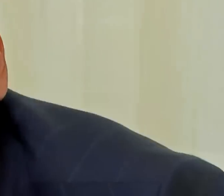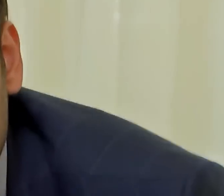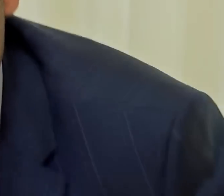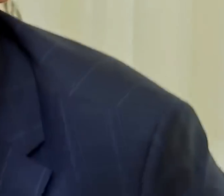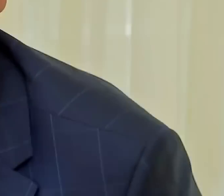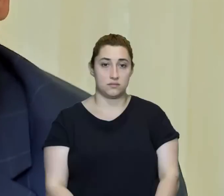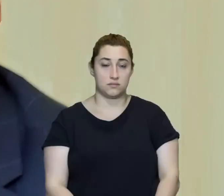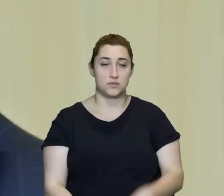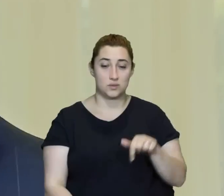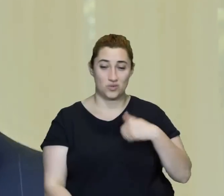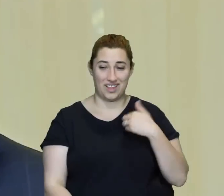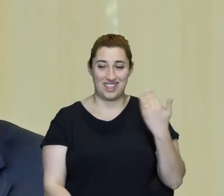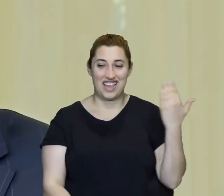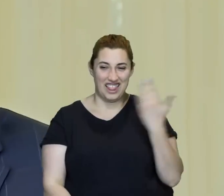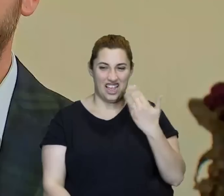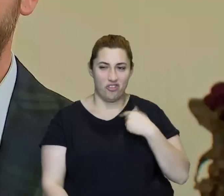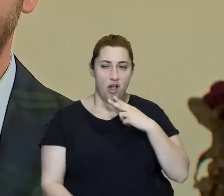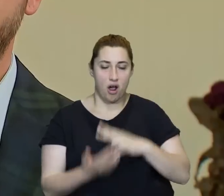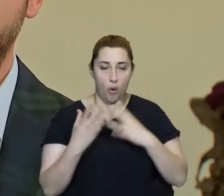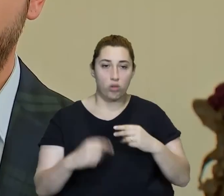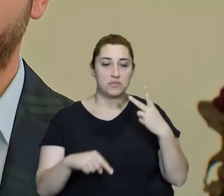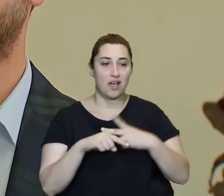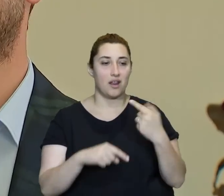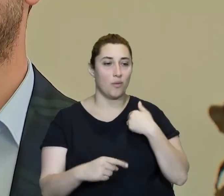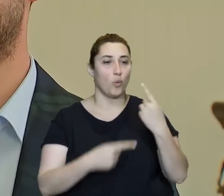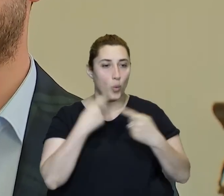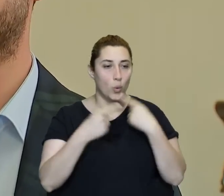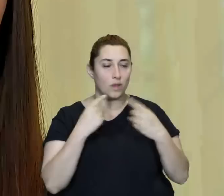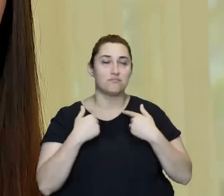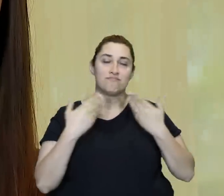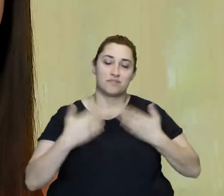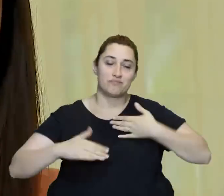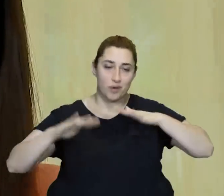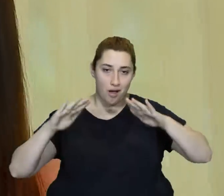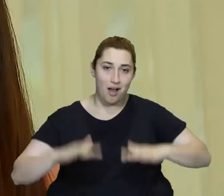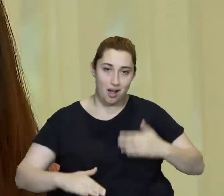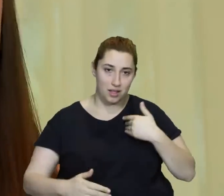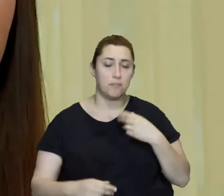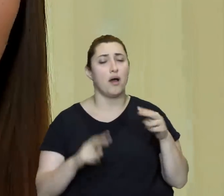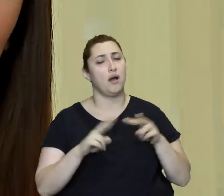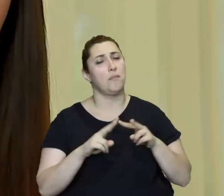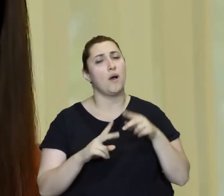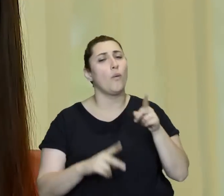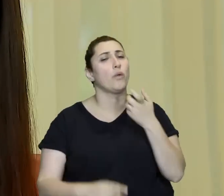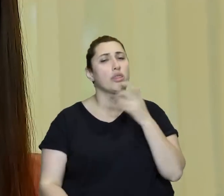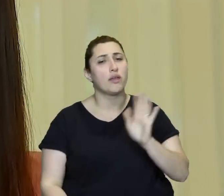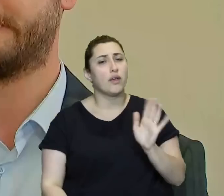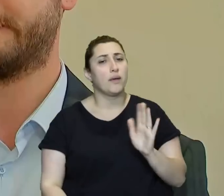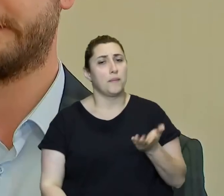Ömer de kalktı. Buradan gitmeye karar vermiştim. Fakat Zehra beni ikna etmeyi başardı. Mert, öyle